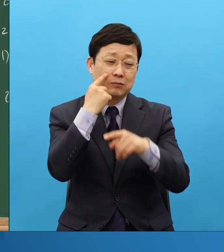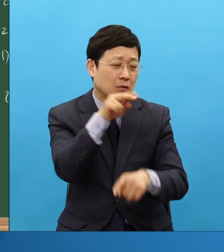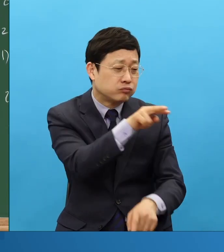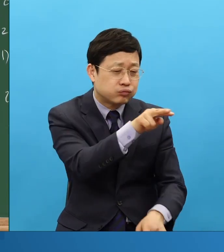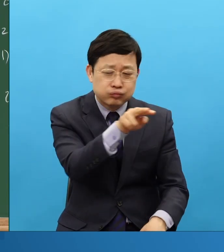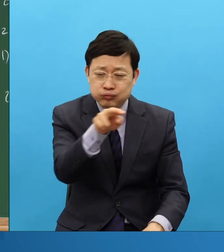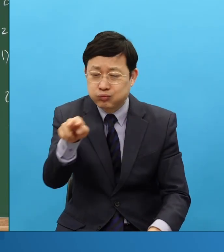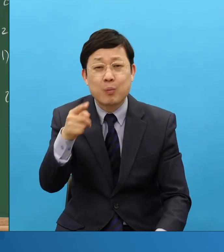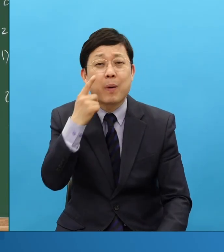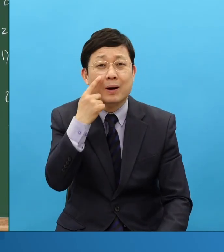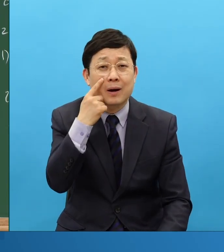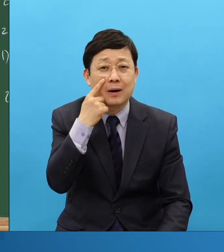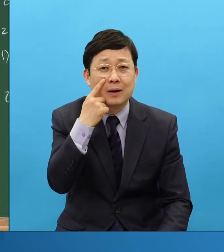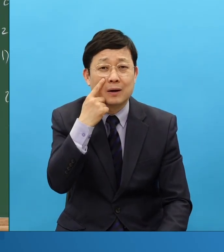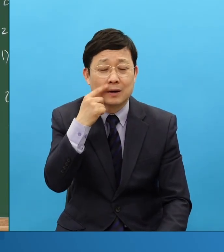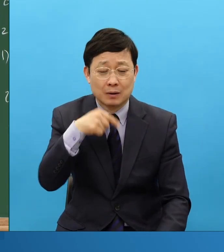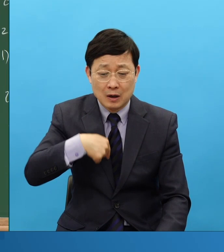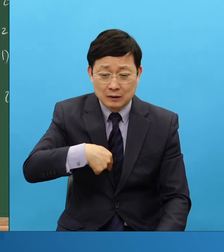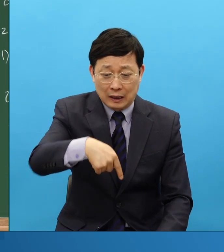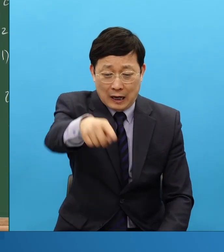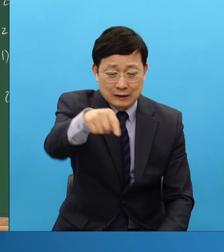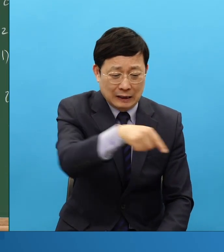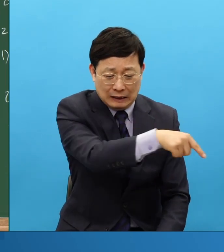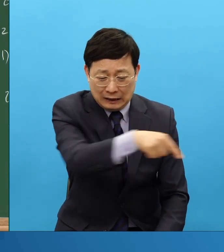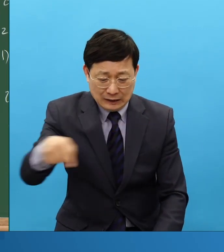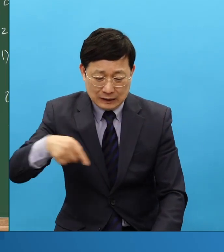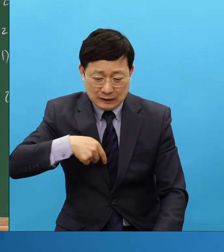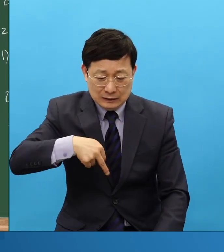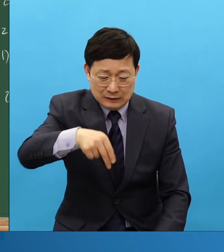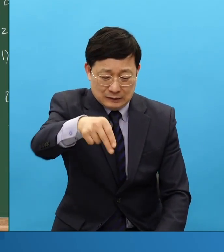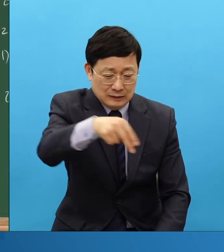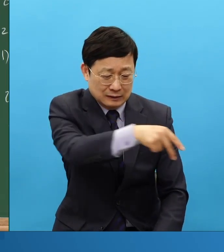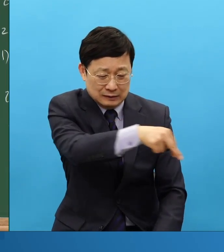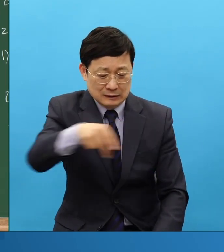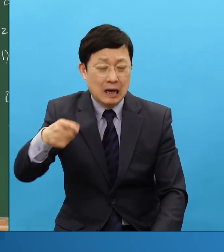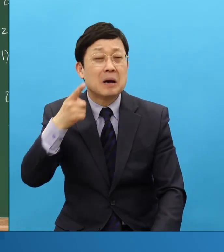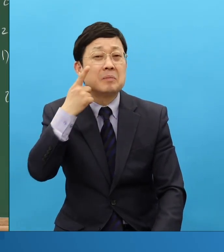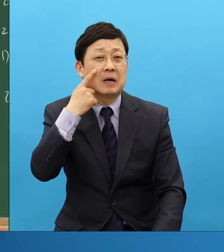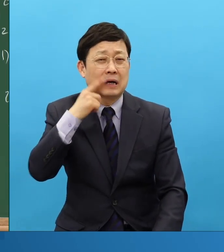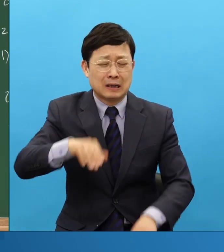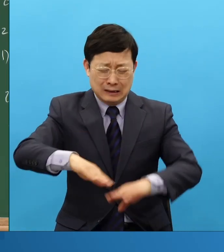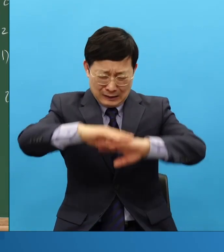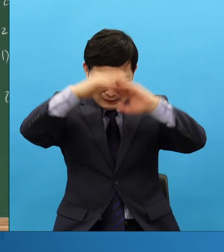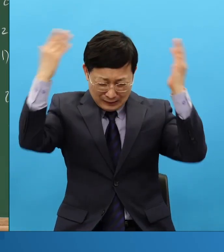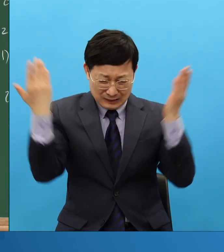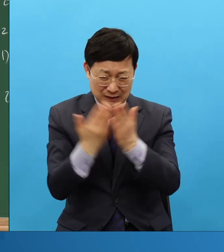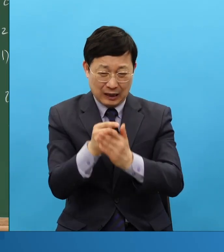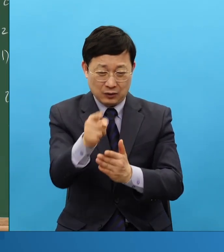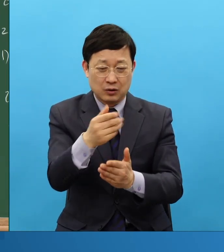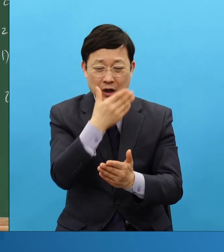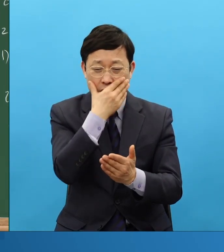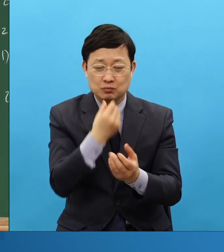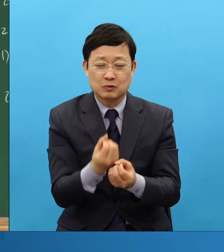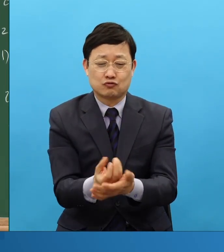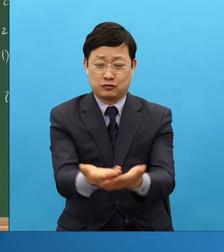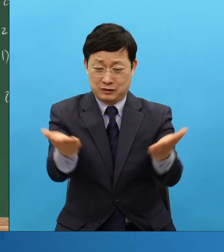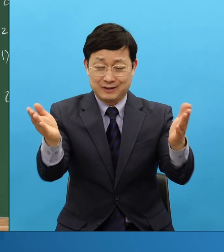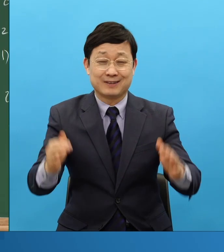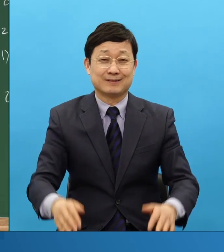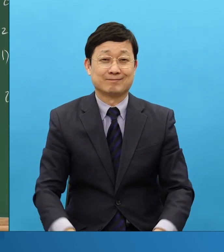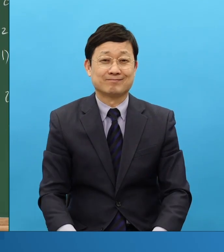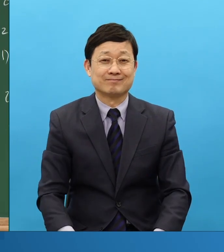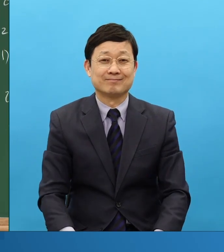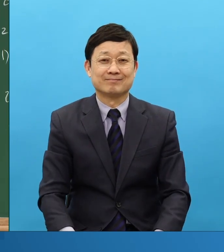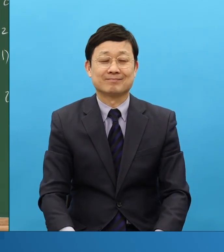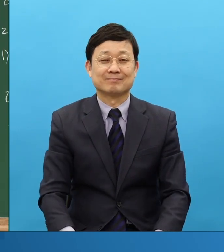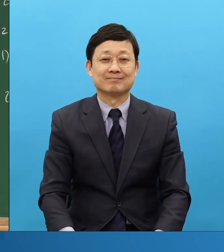up your eyes and look towards your north, south, east. 종과 행으로 다녀보라. And then go to all the ends of this land. 그렇습니다. 평생에 했던 거예요. So these are things that he did